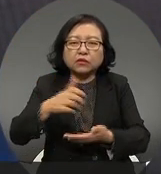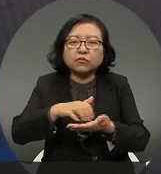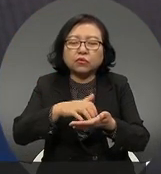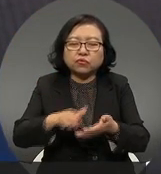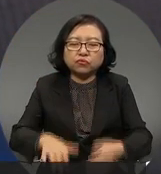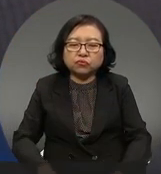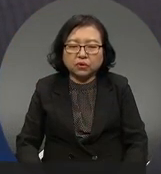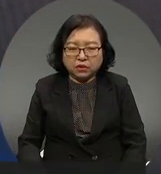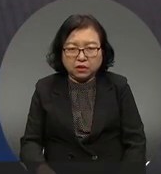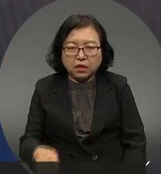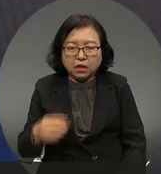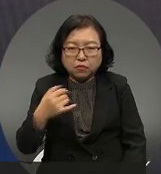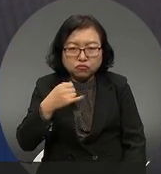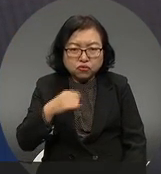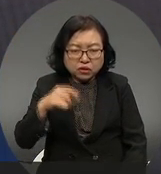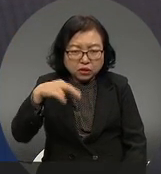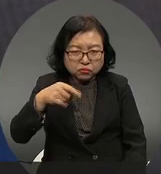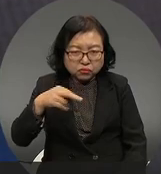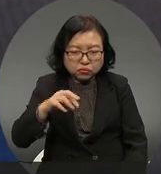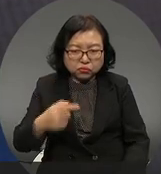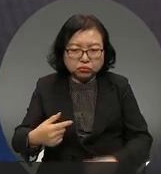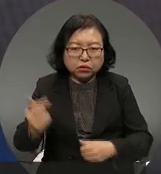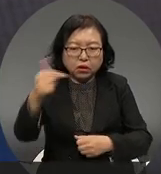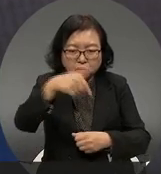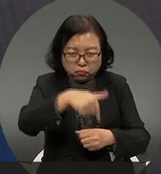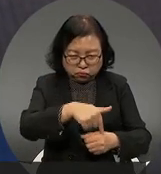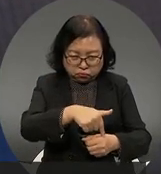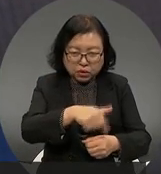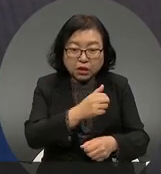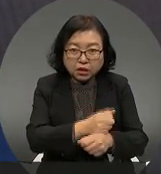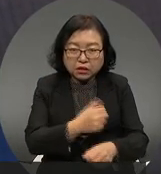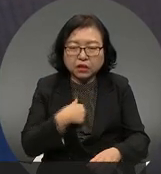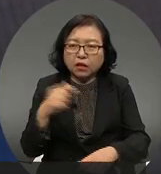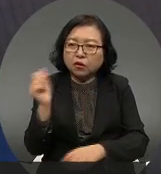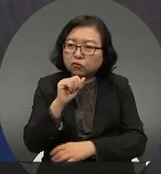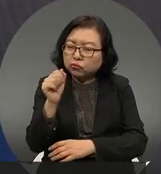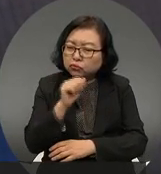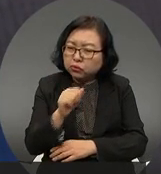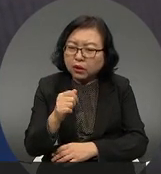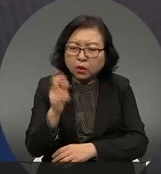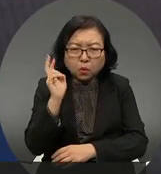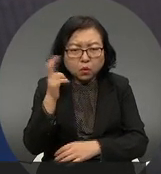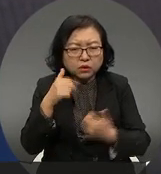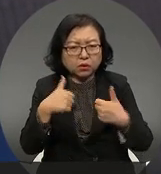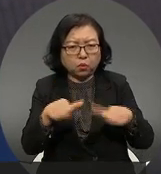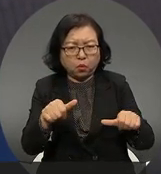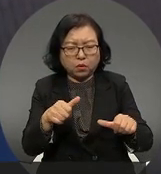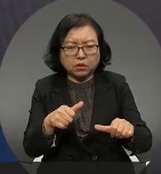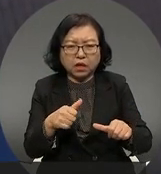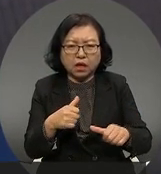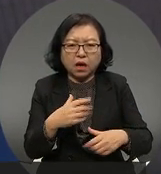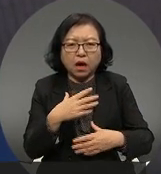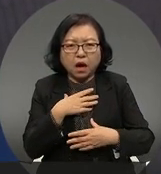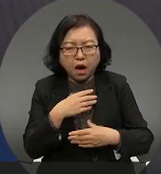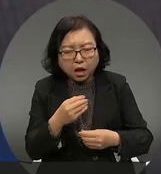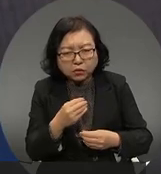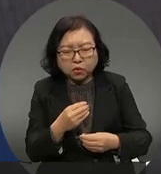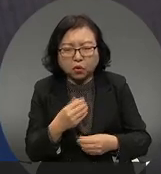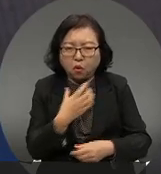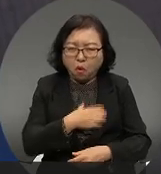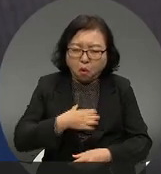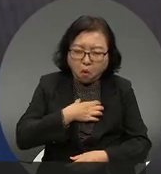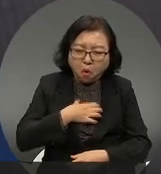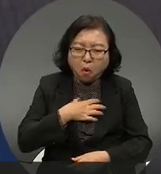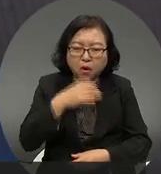주입된 상태고 제가 끌고 다니다가 고장났을 때 또 안전에 또 문제가 되기 때문에 가족들의 안전을 위해서 차량을 운행할 수